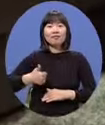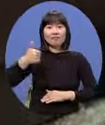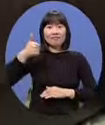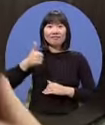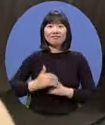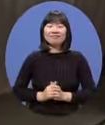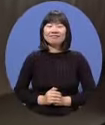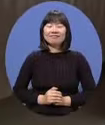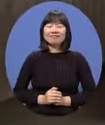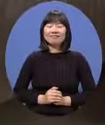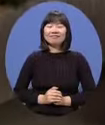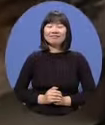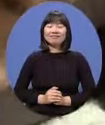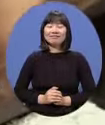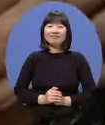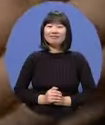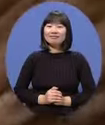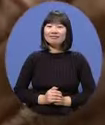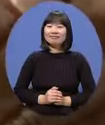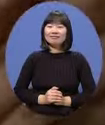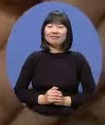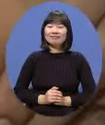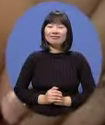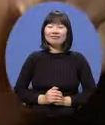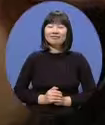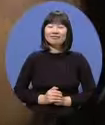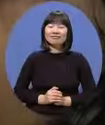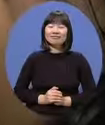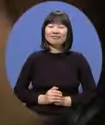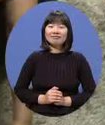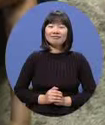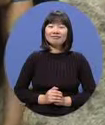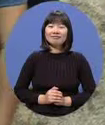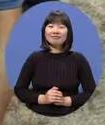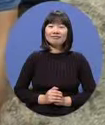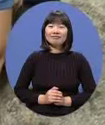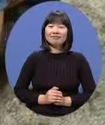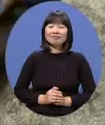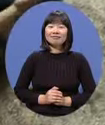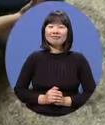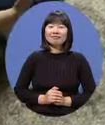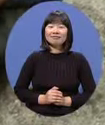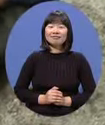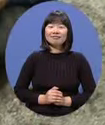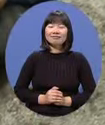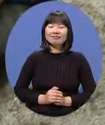우리 형구 소화 잘 되라. 더 예뻐지고.